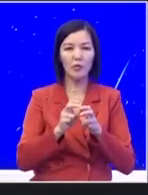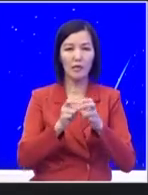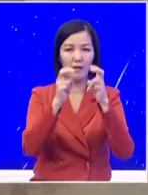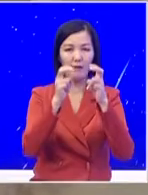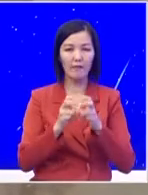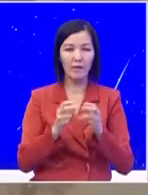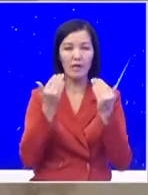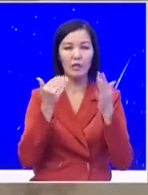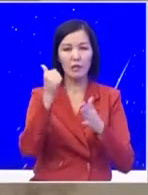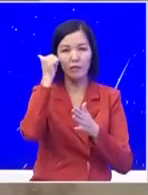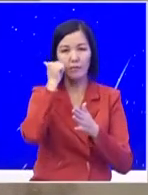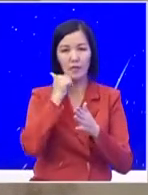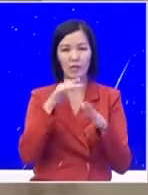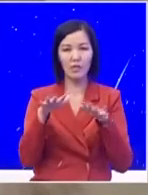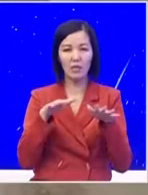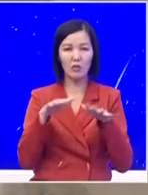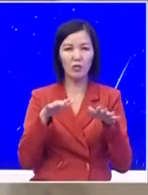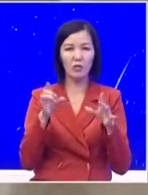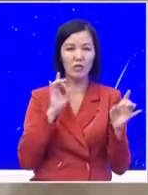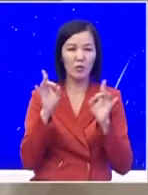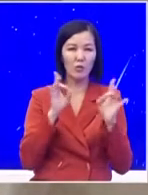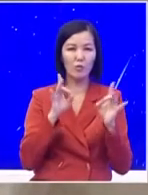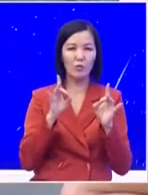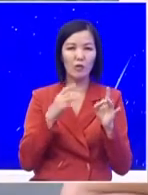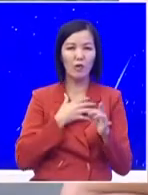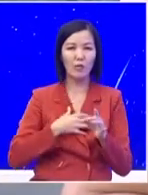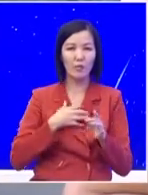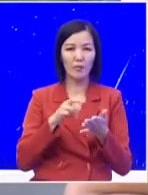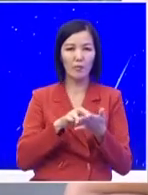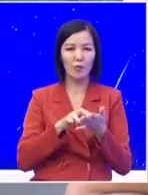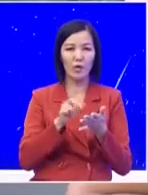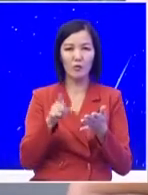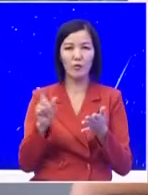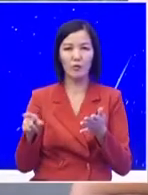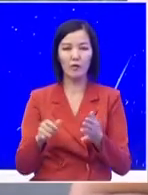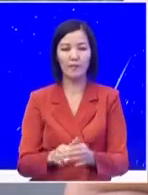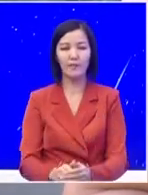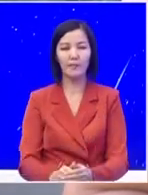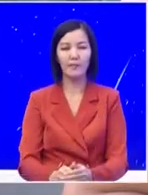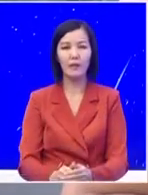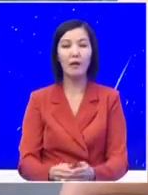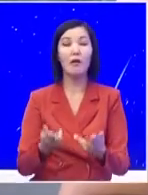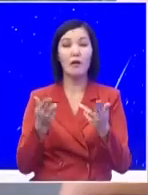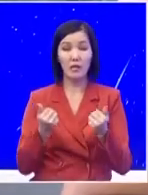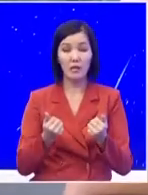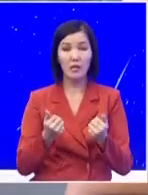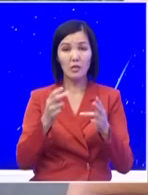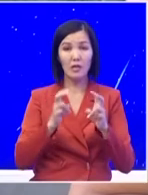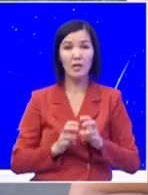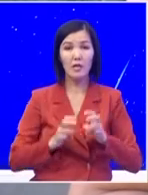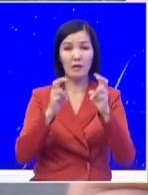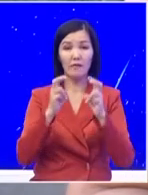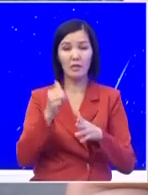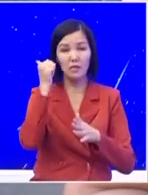менее, морально устаревший, трясущийся и скрипящий лифт пугает жильцов. Лифт Мазарини есть скобздан. Конечно, наши лифты старые.